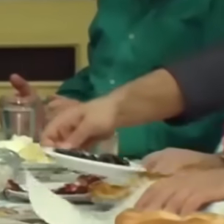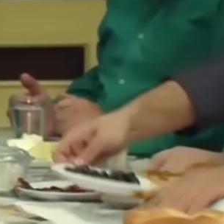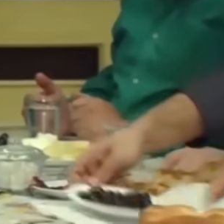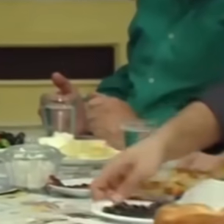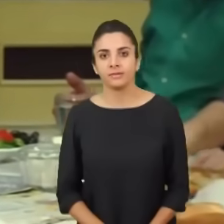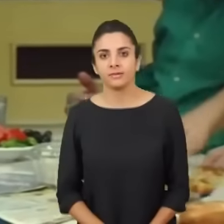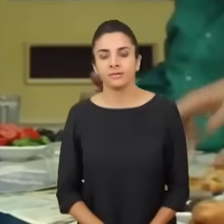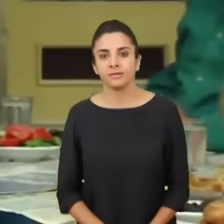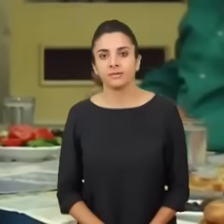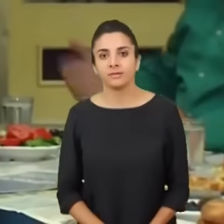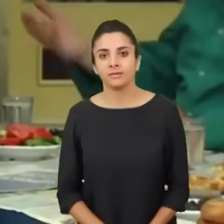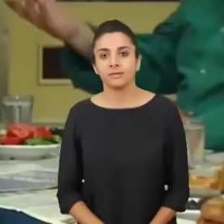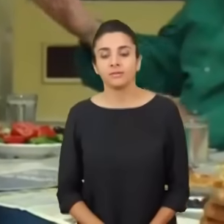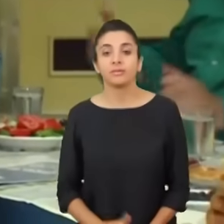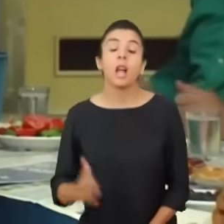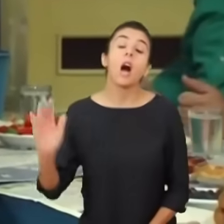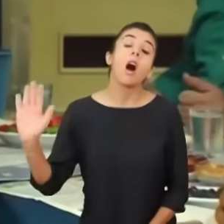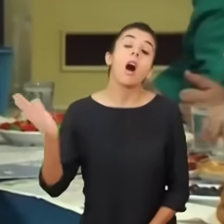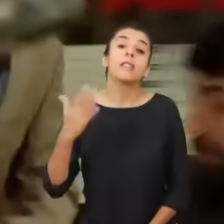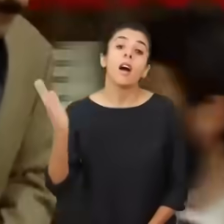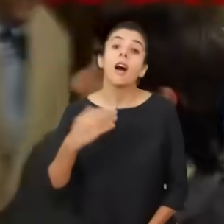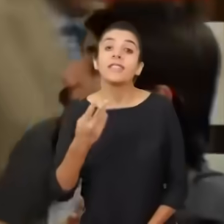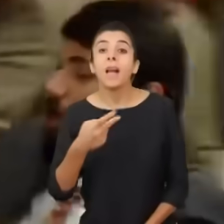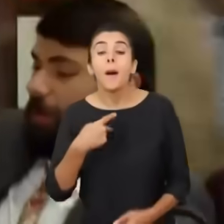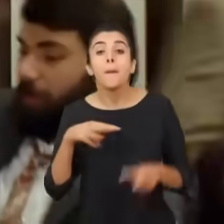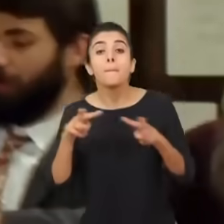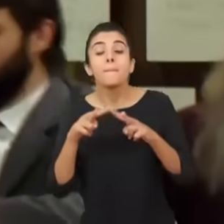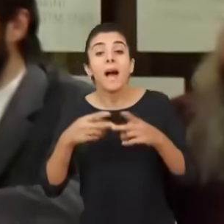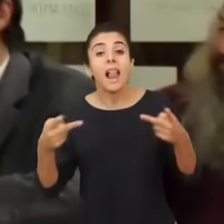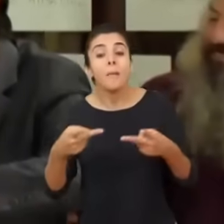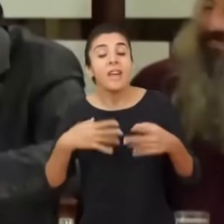yerini almış. Hadi melemen gel. Hadi oğlum geldi. Melemen de geldi.